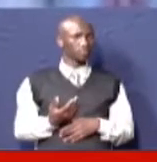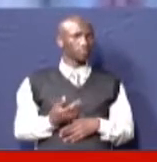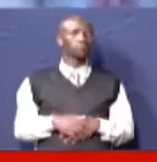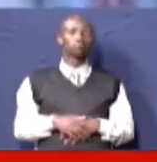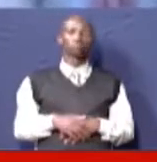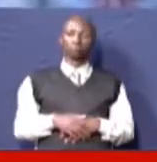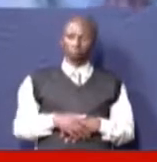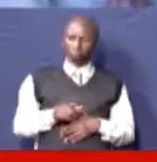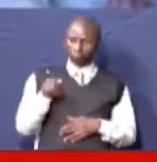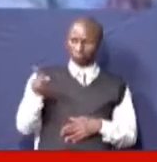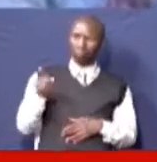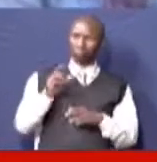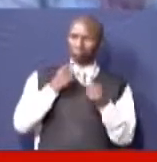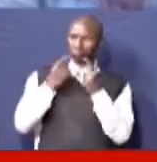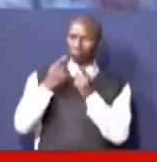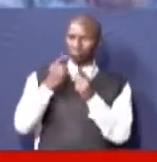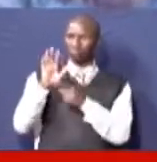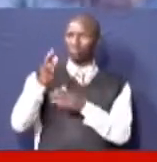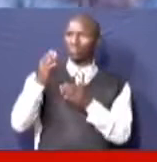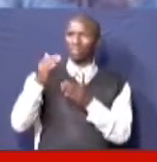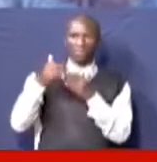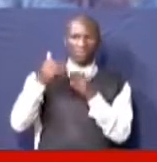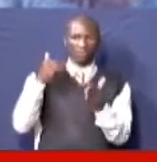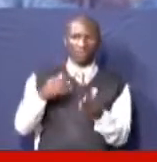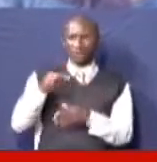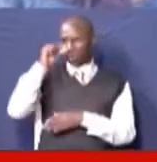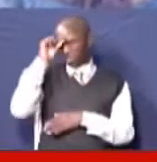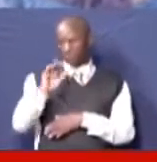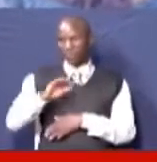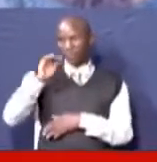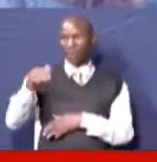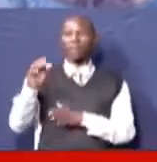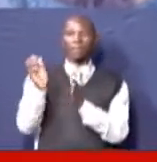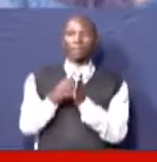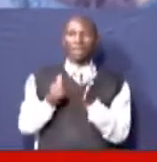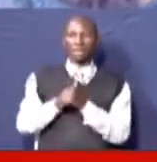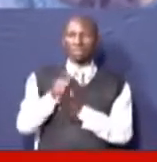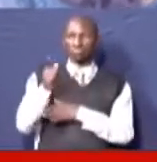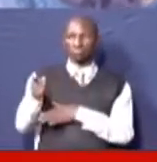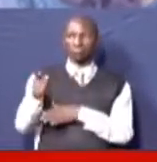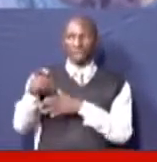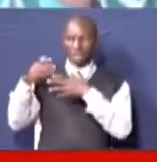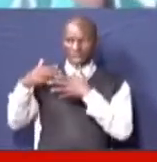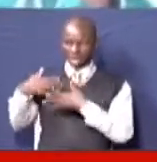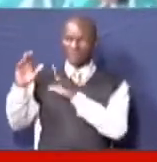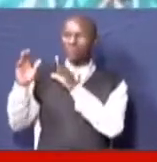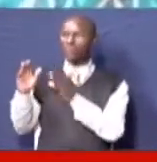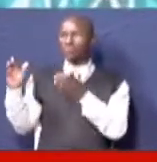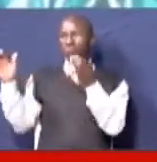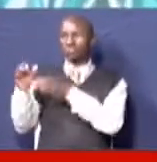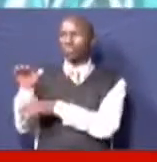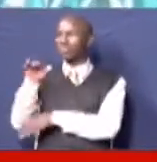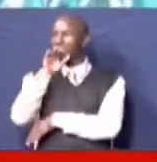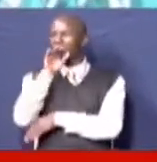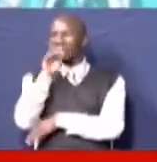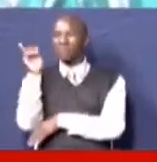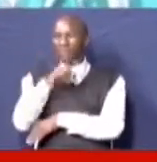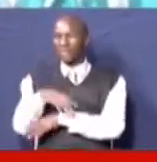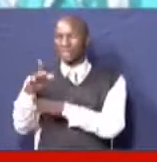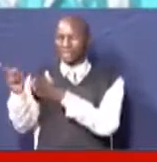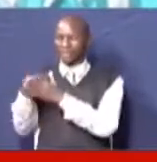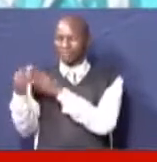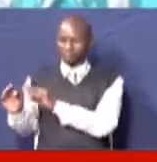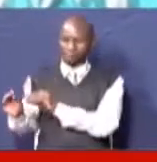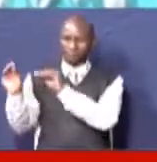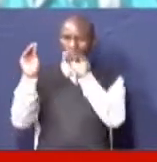Uneni wa Fabian woka mithenya mivudhu itina wa governor wa county ya Masaku Dr. Alfred Mutua na ulani wa mutongo wa chama cha maendeleo chap